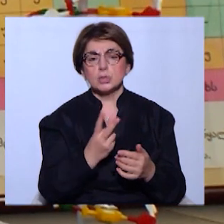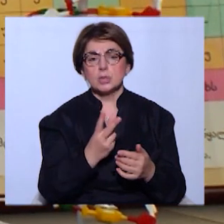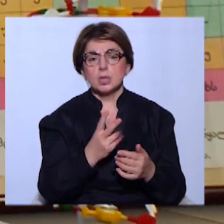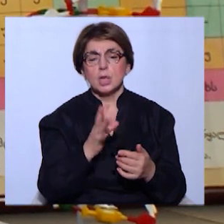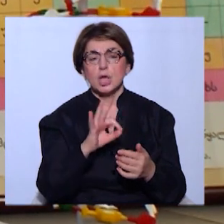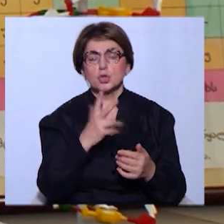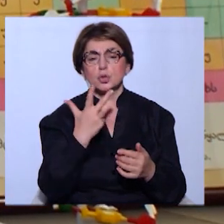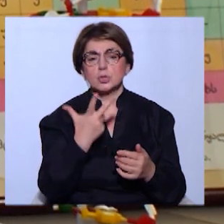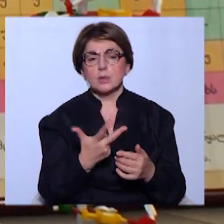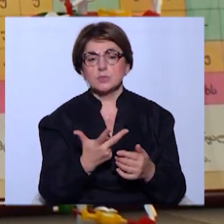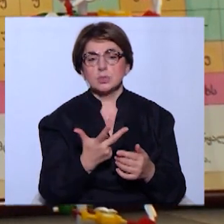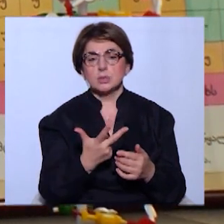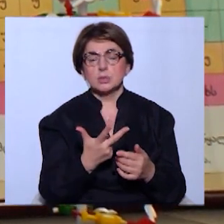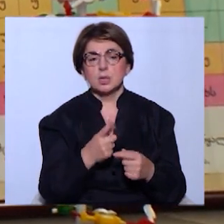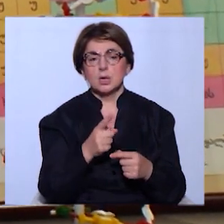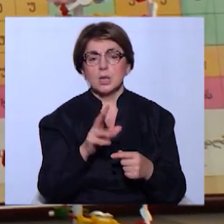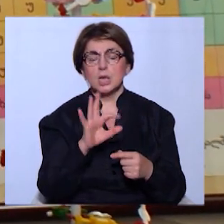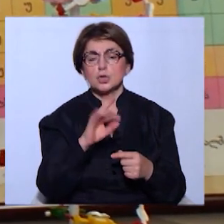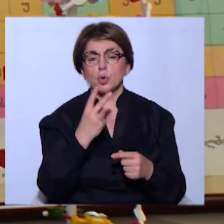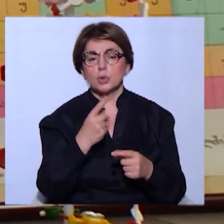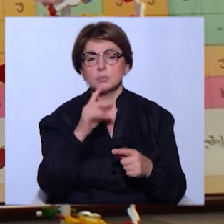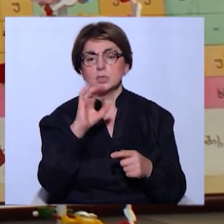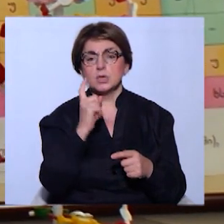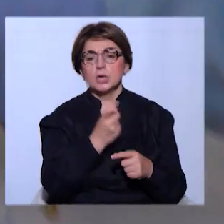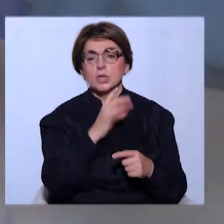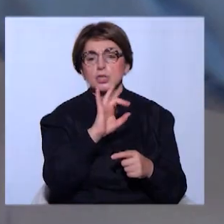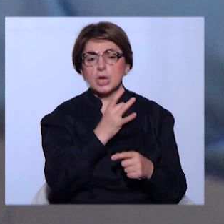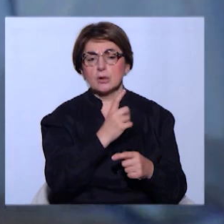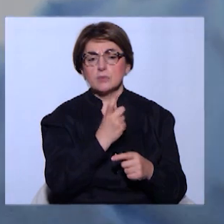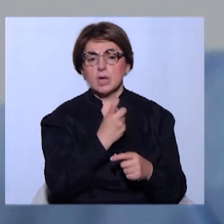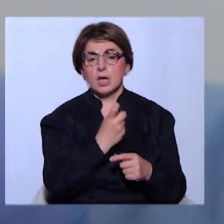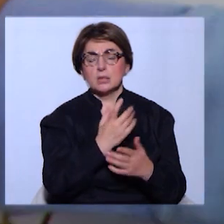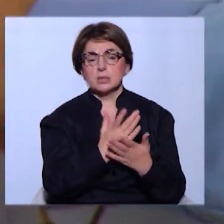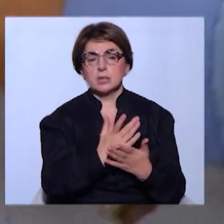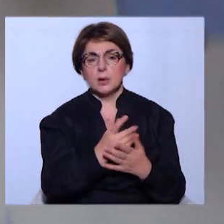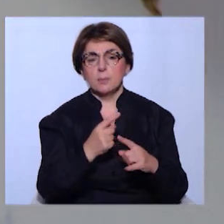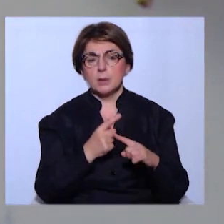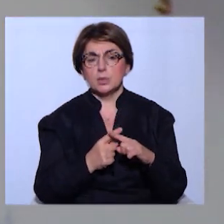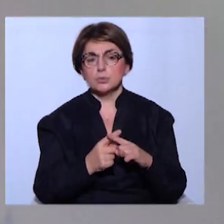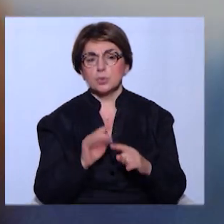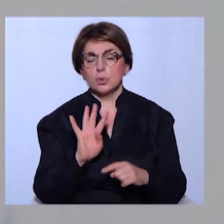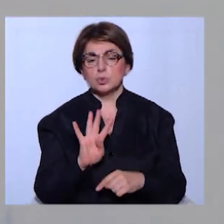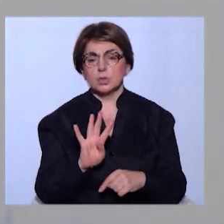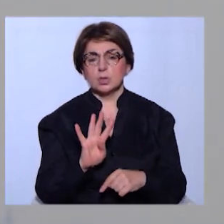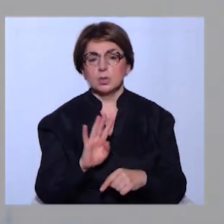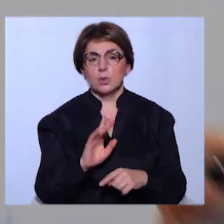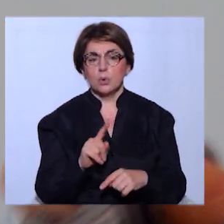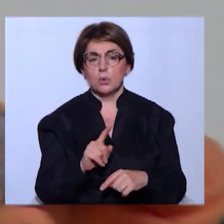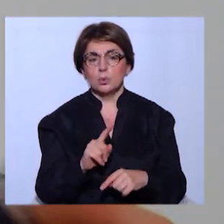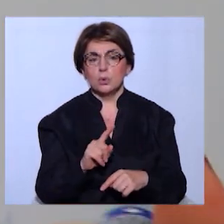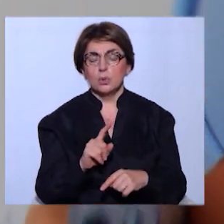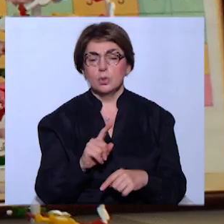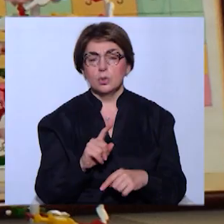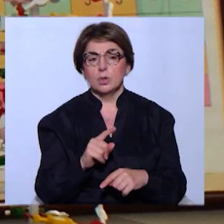+4, ხოლო აქ გვაქვს +6. მაქსიმალურია SO3-ში, ამიტომ SO3 მჟანგავია, ხოლო რაც შეეხება SO2-ს, ის